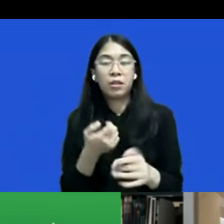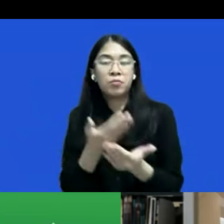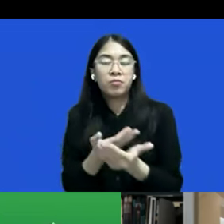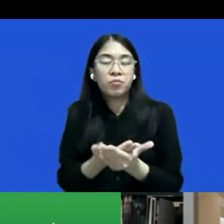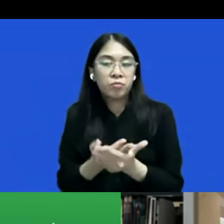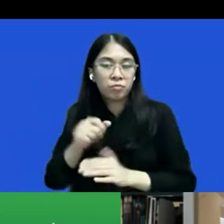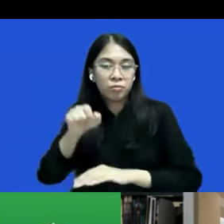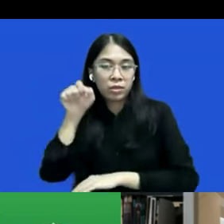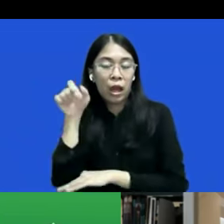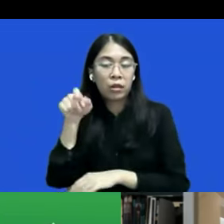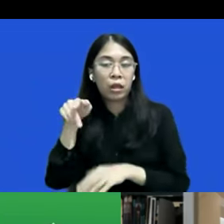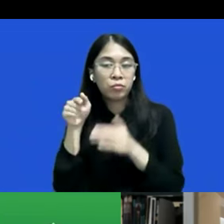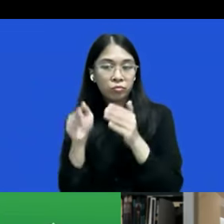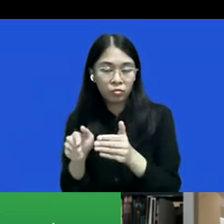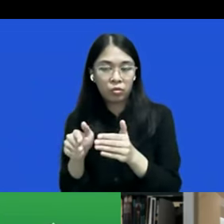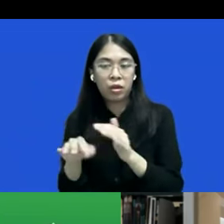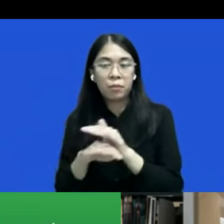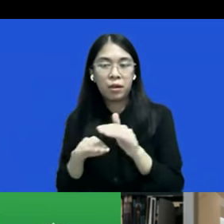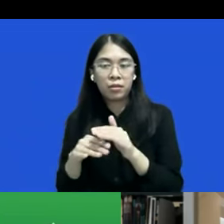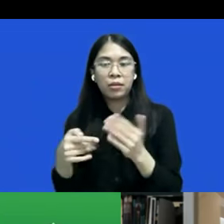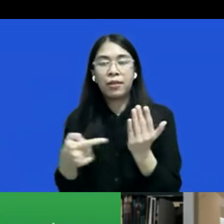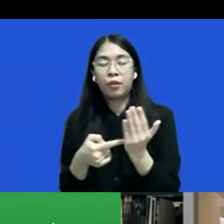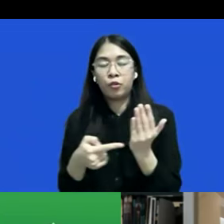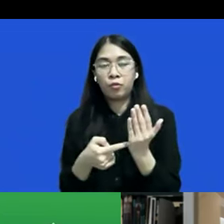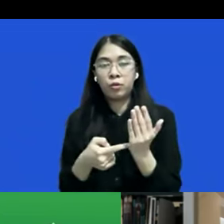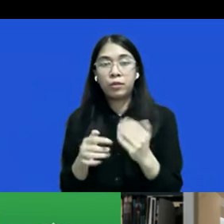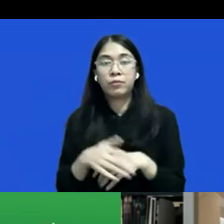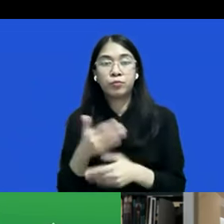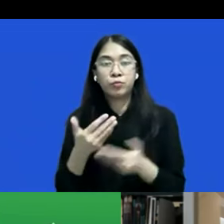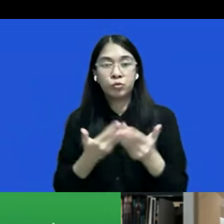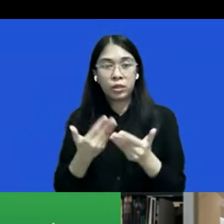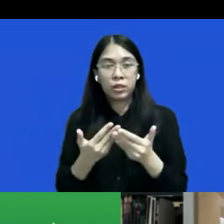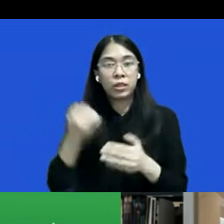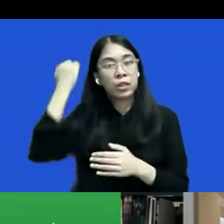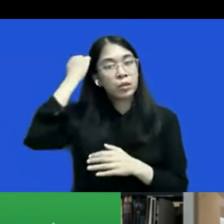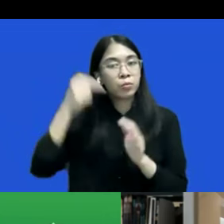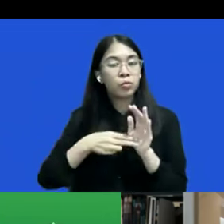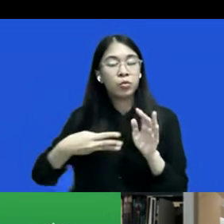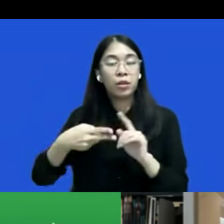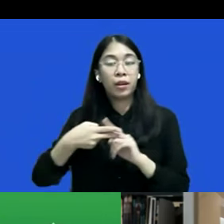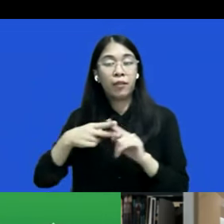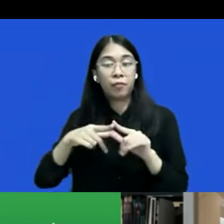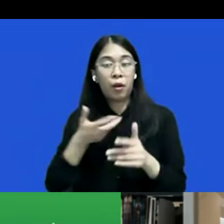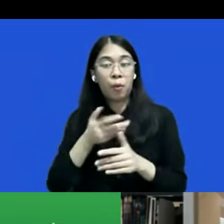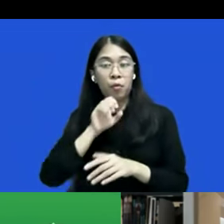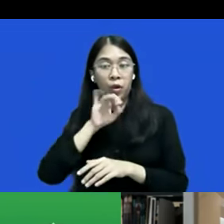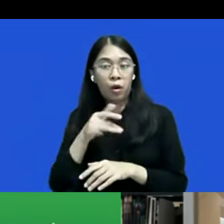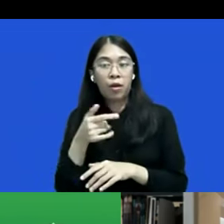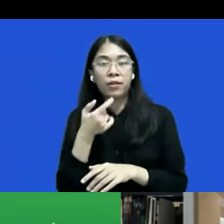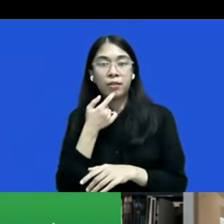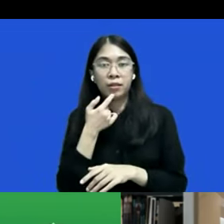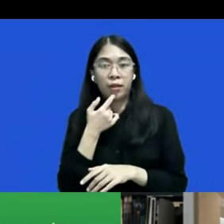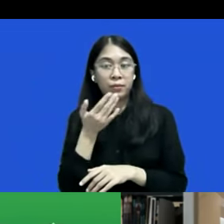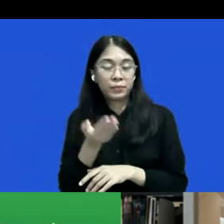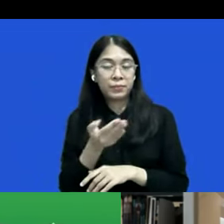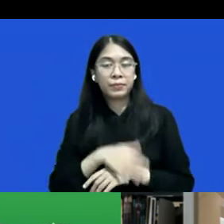kejahatan-kejahatan tertentu yang berbasis dengan teknologi. Mungkin Bu Neva mau menjawab terkait dengan